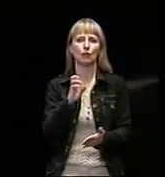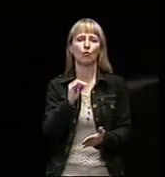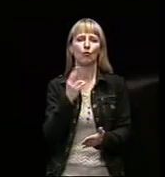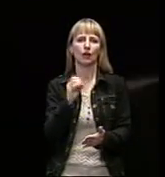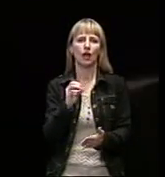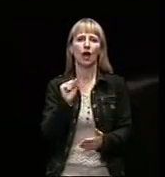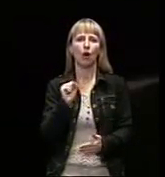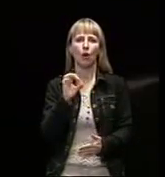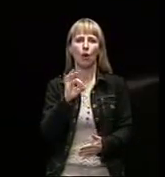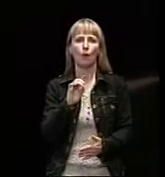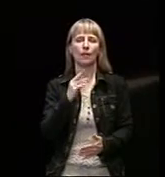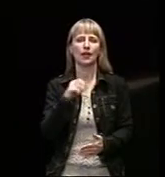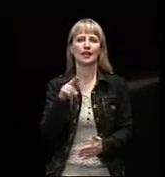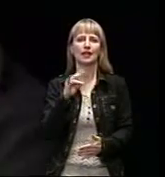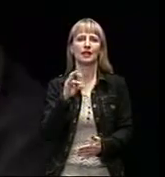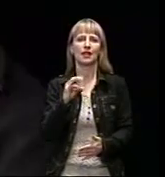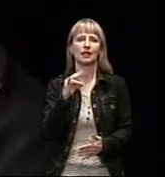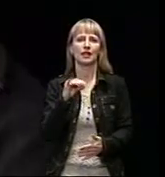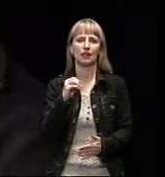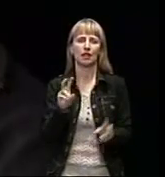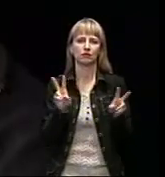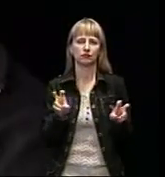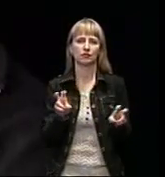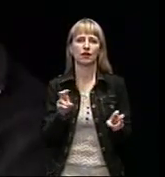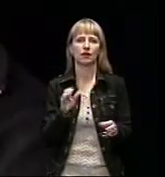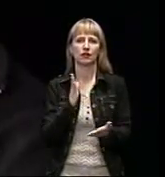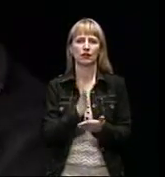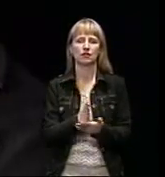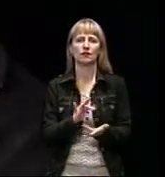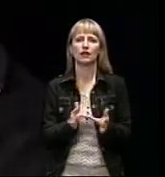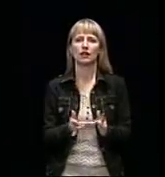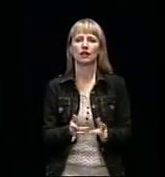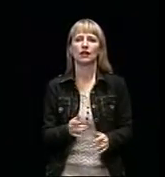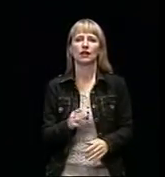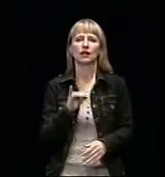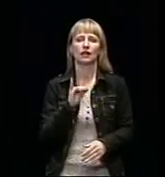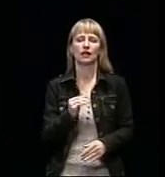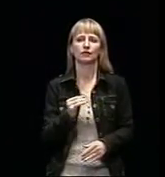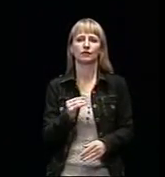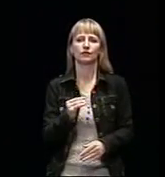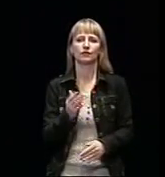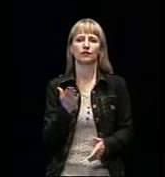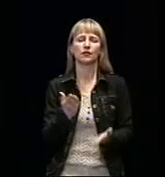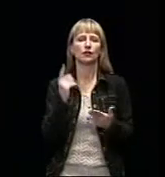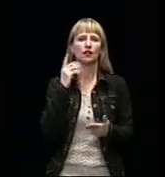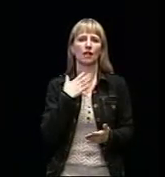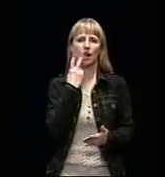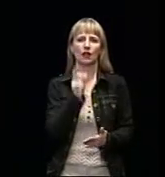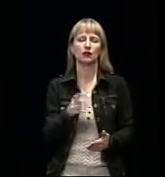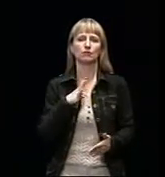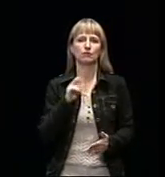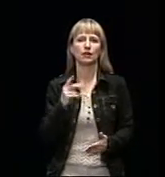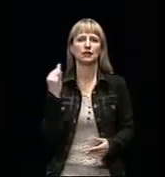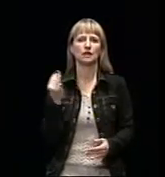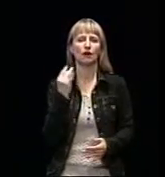за вільний доступ до музики? Так, да, так. Да. Ну, і я думаю, що нашим глядачам було б